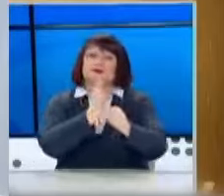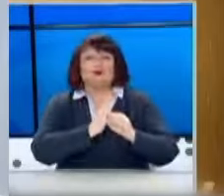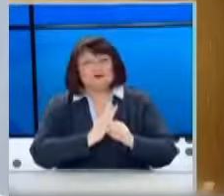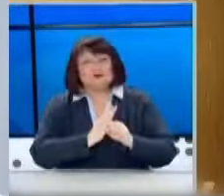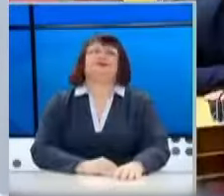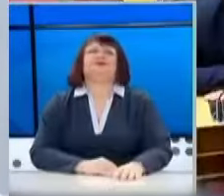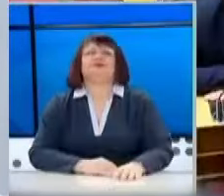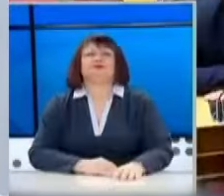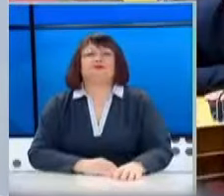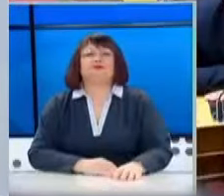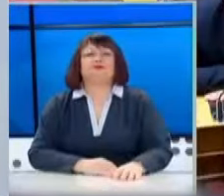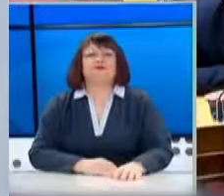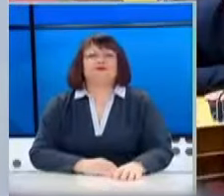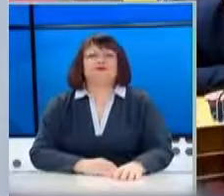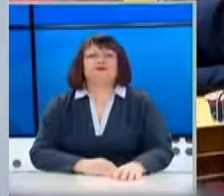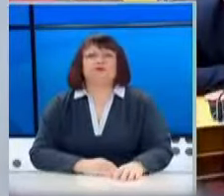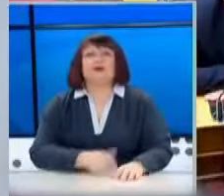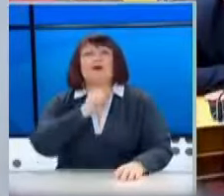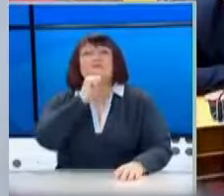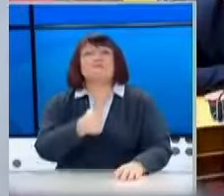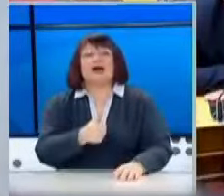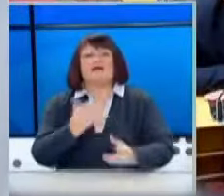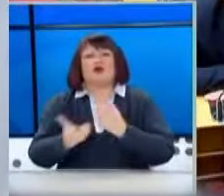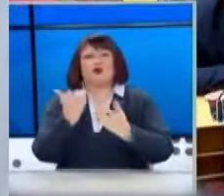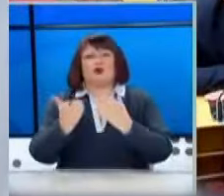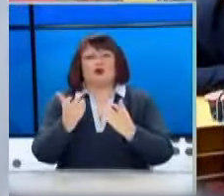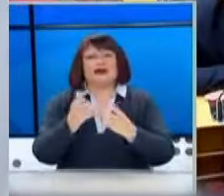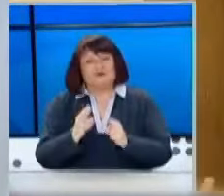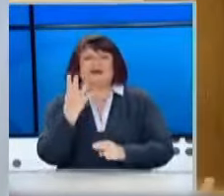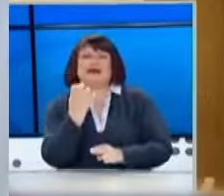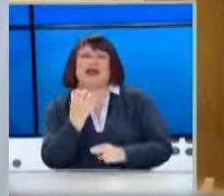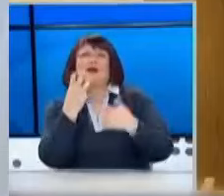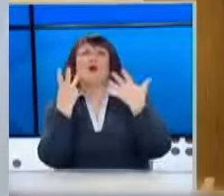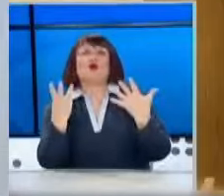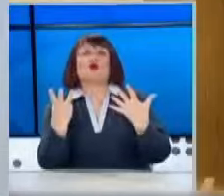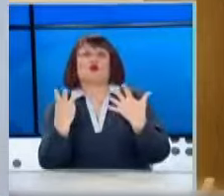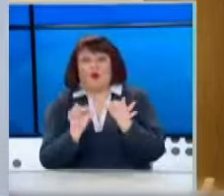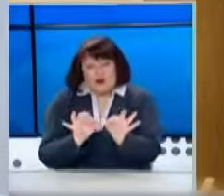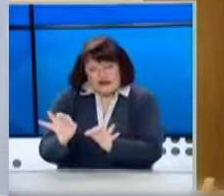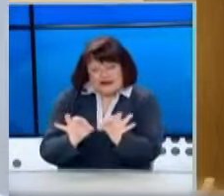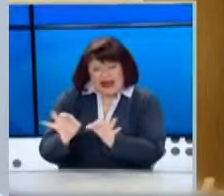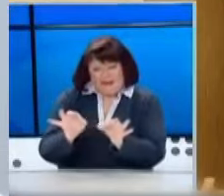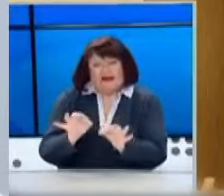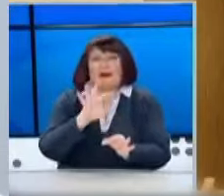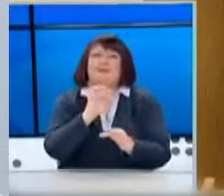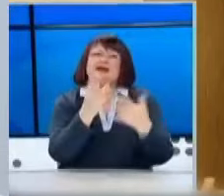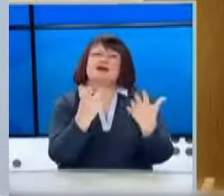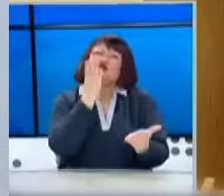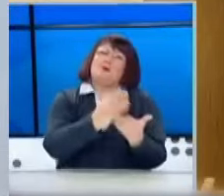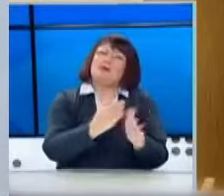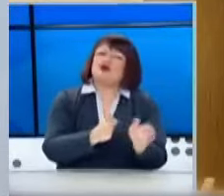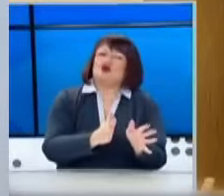Κουλορμάνη. Από την χθεσινή συζήτηση στη Βουλή, ανοίγει ένας νέος κύκλος για το πολιτικό σκηνικό και ποια θα είναι